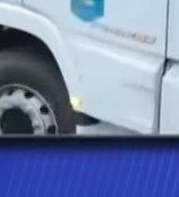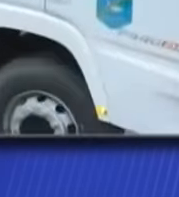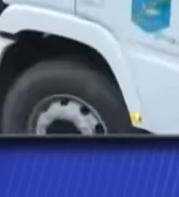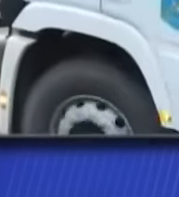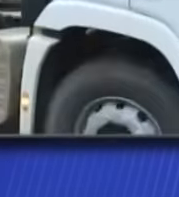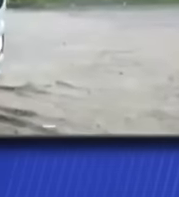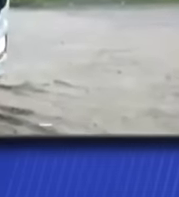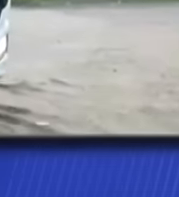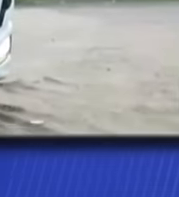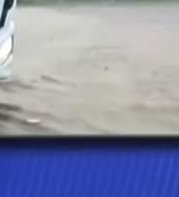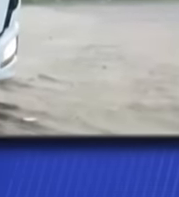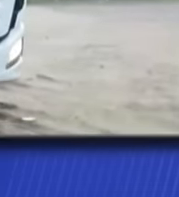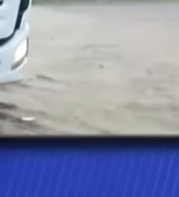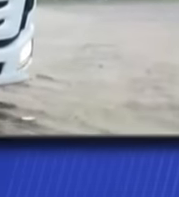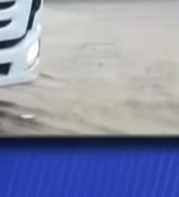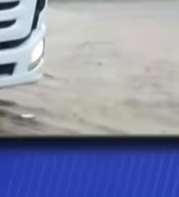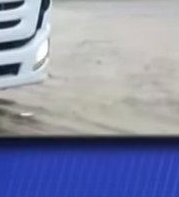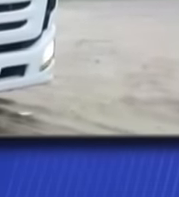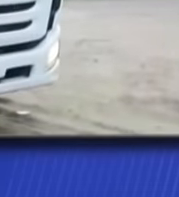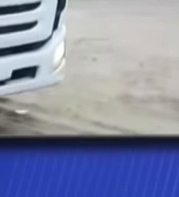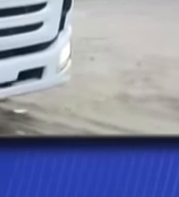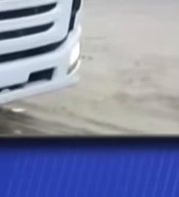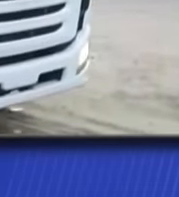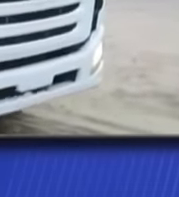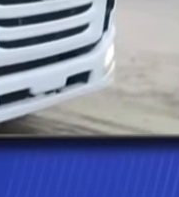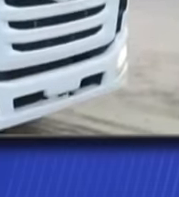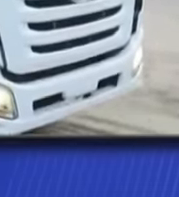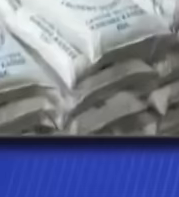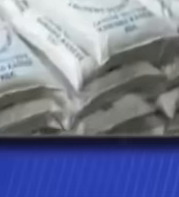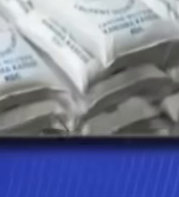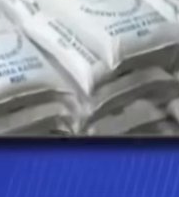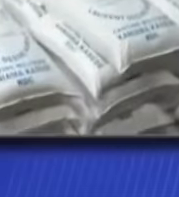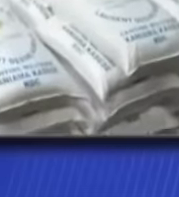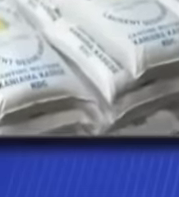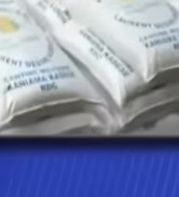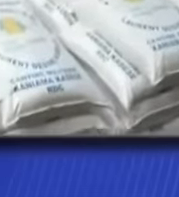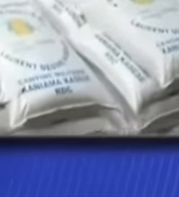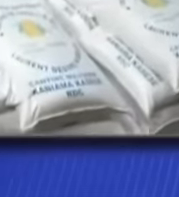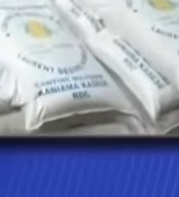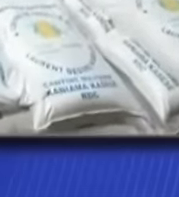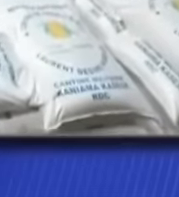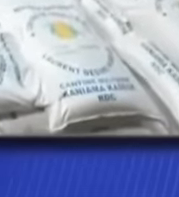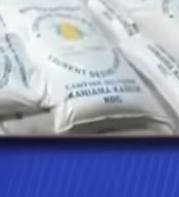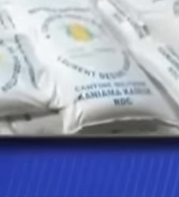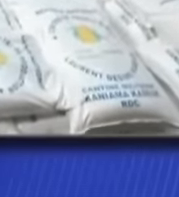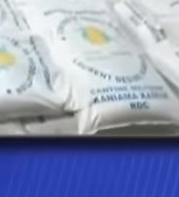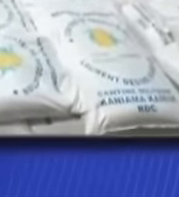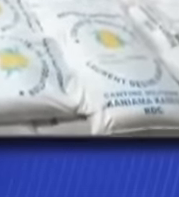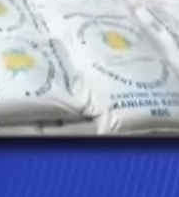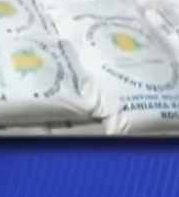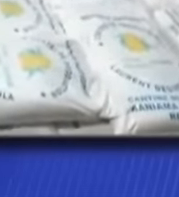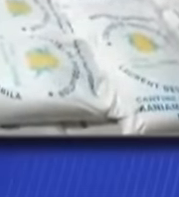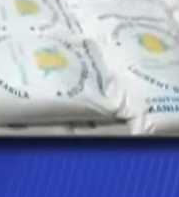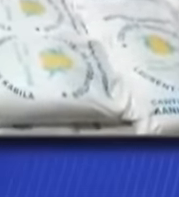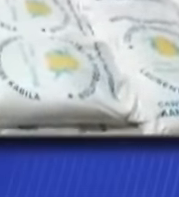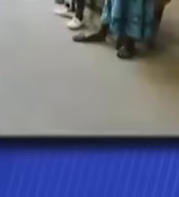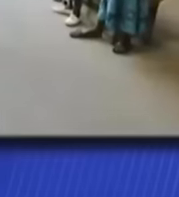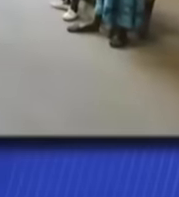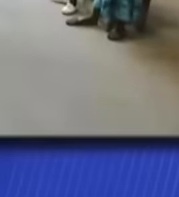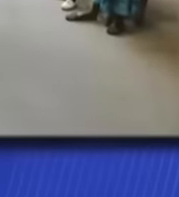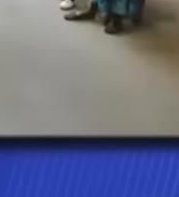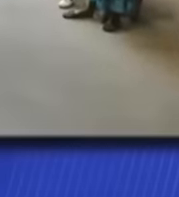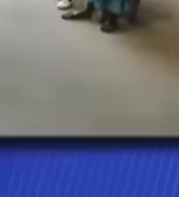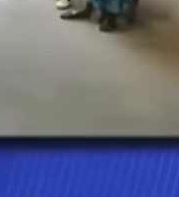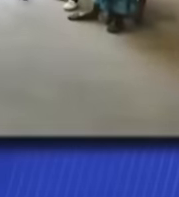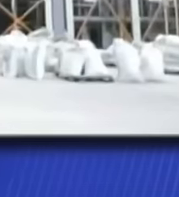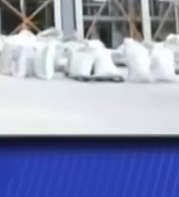18 000 francs congolais. Jean-Pierre Kasongo Kabuit, général-major et commandant du service national, rassure les familles des hommes